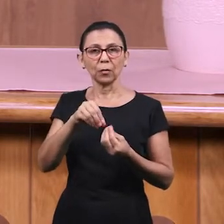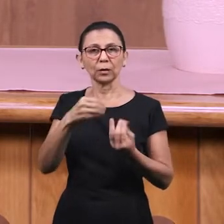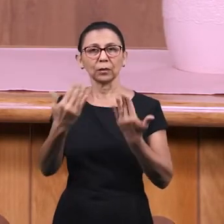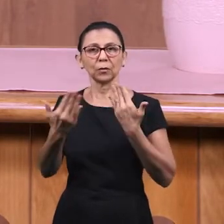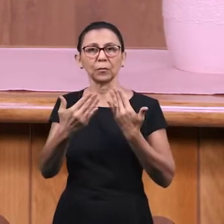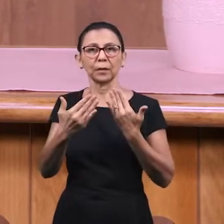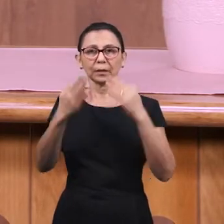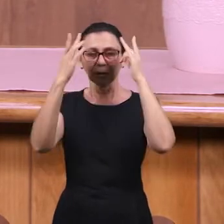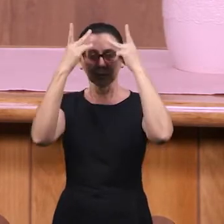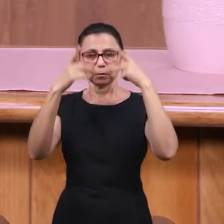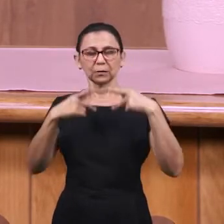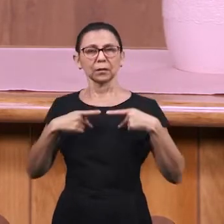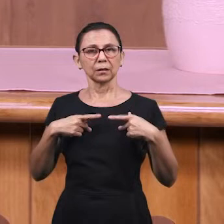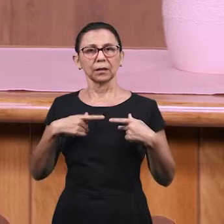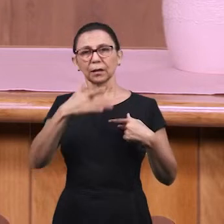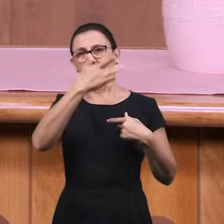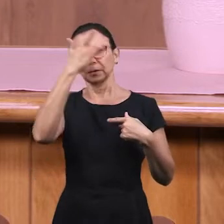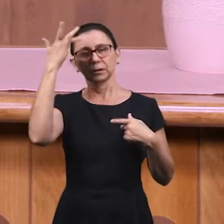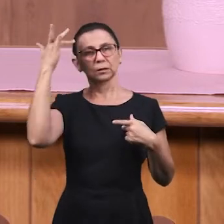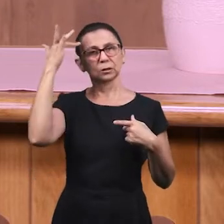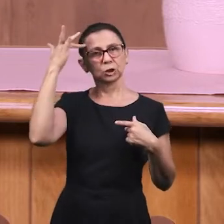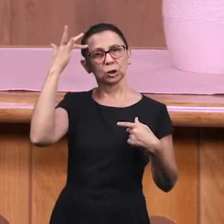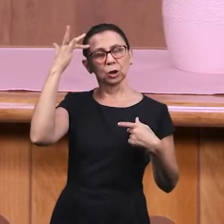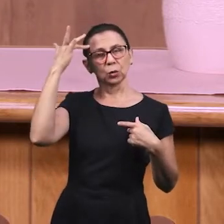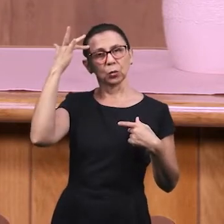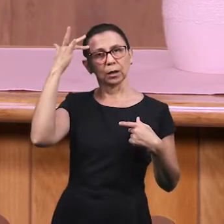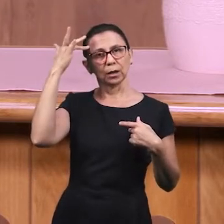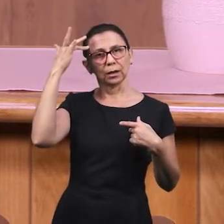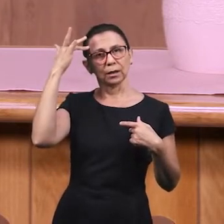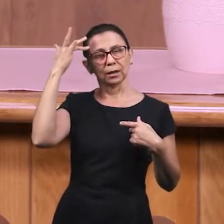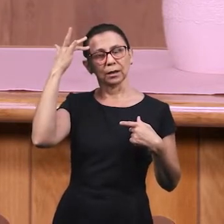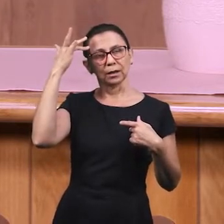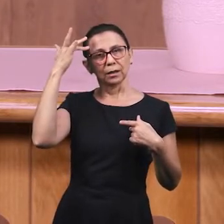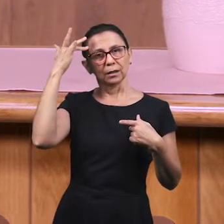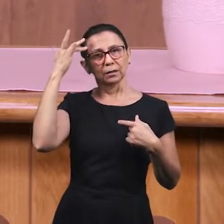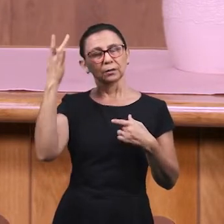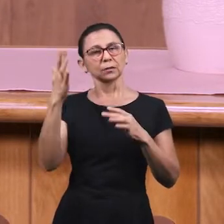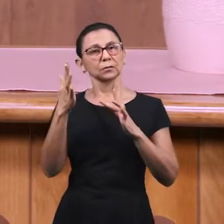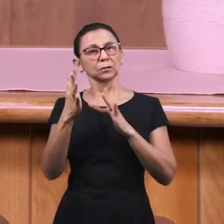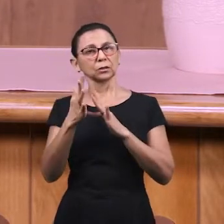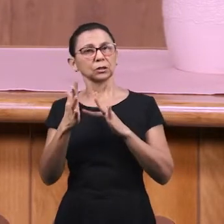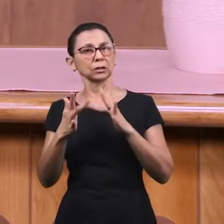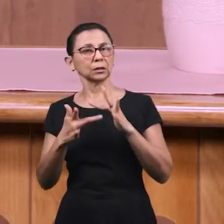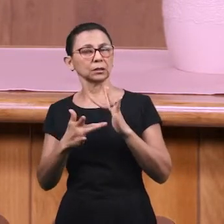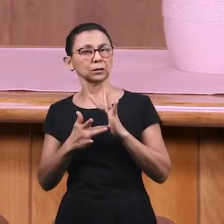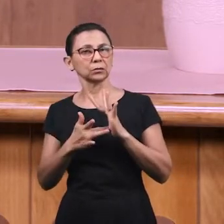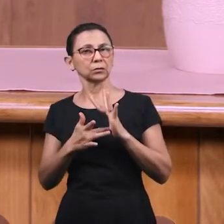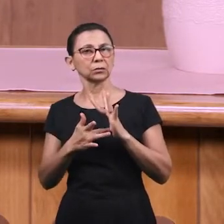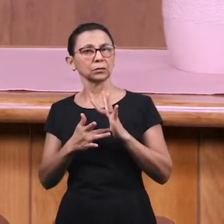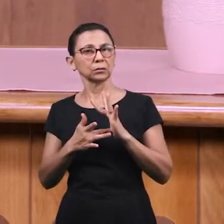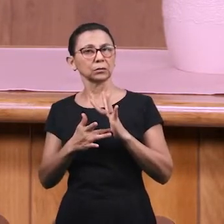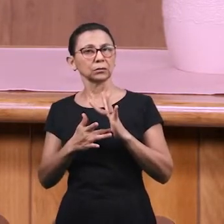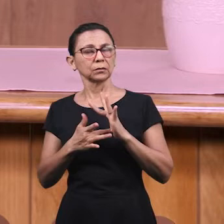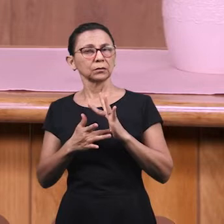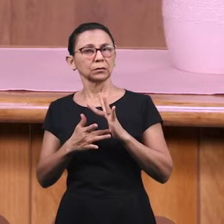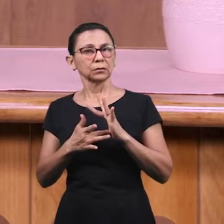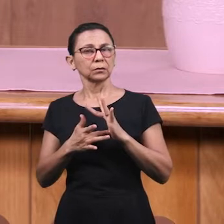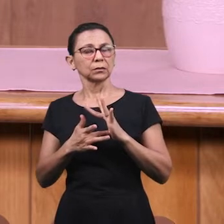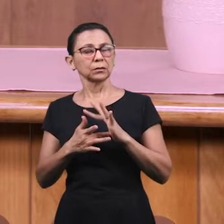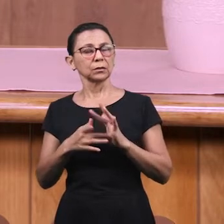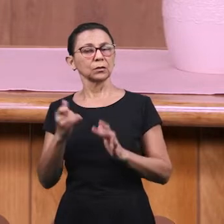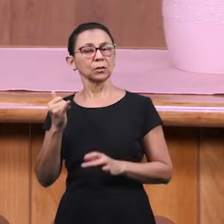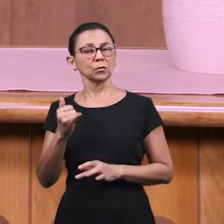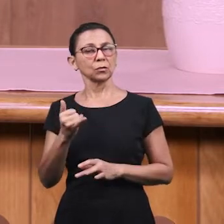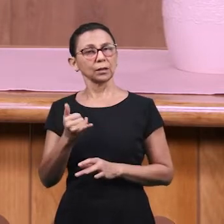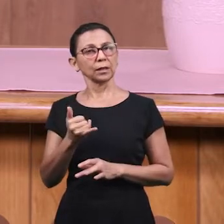прах земной – это человек. И так Иисус пытался показать, через свое пророческое действие. Я